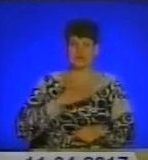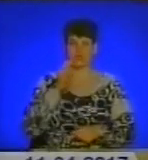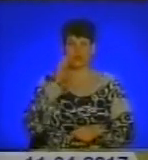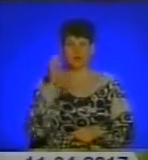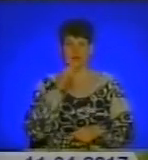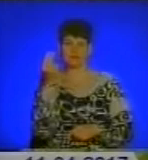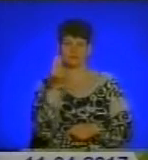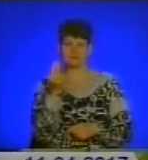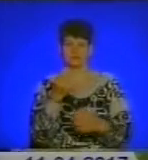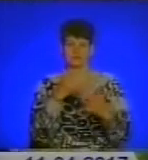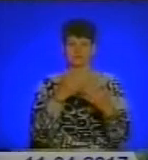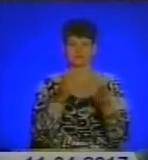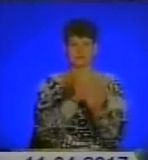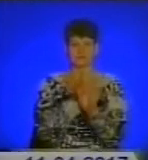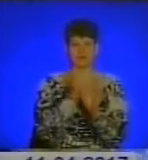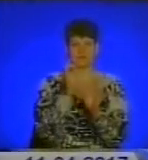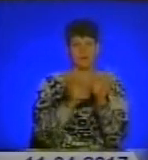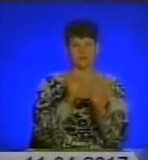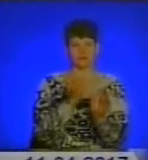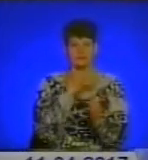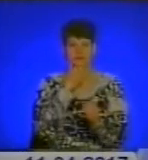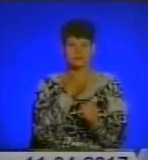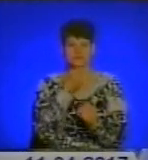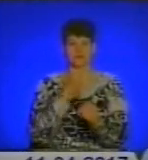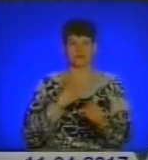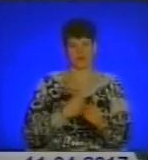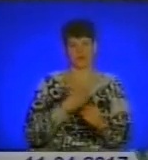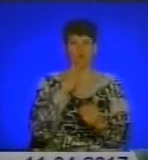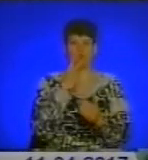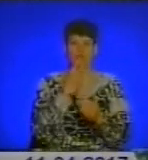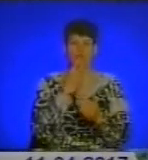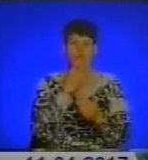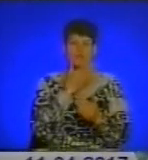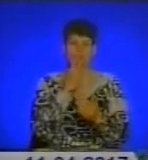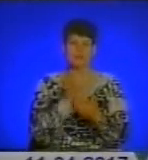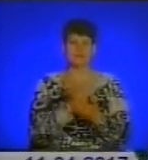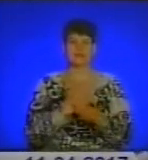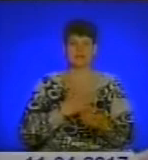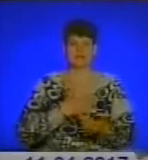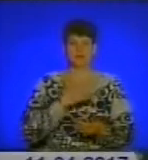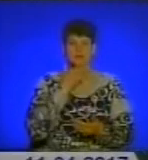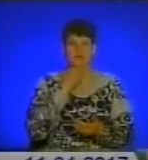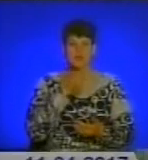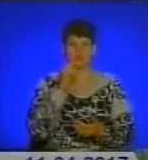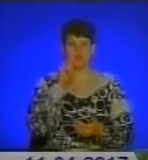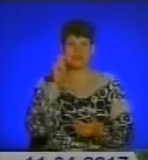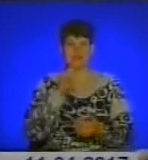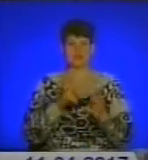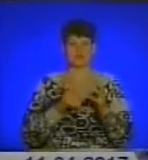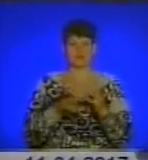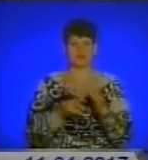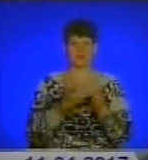пейзажі. І хотів показати красу нашої української землі. Посередині зобразив